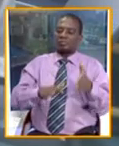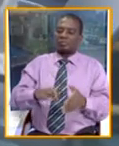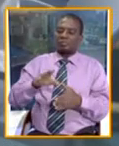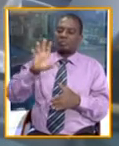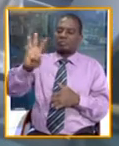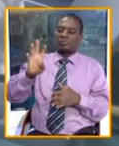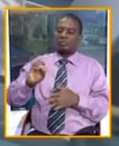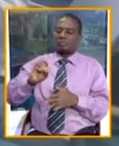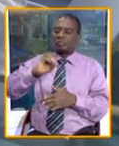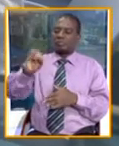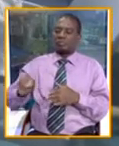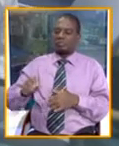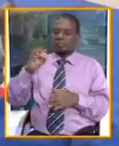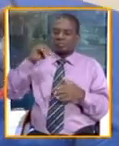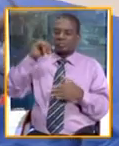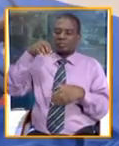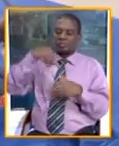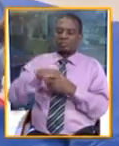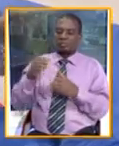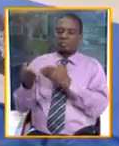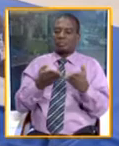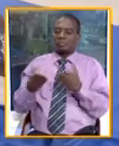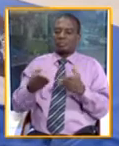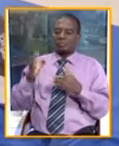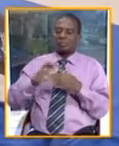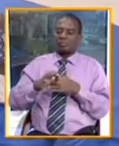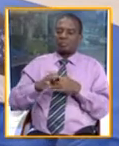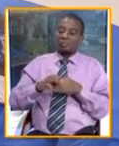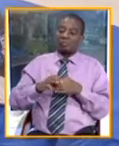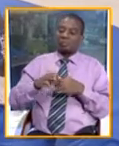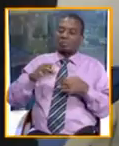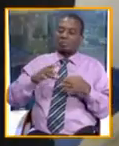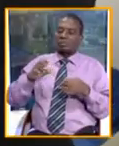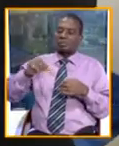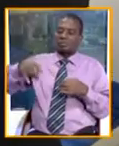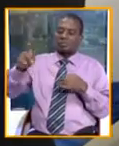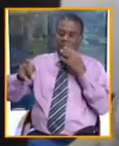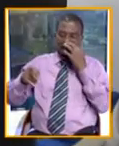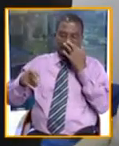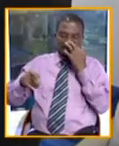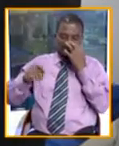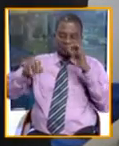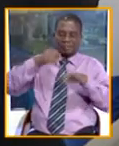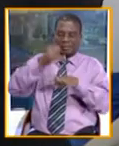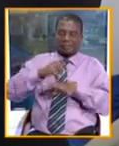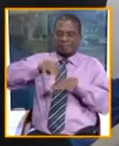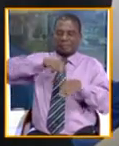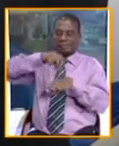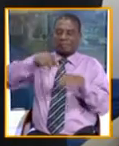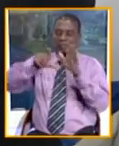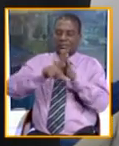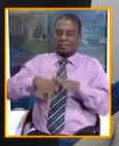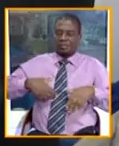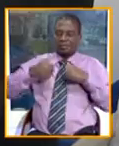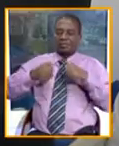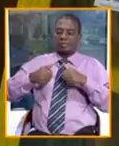moyens dans le seul service de néphrologie du CHU de Yopougon détaché à l'INSP, l'Institut national de santé publique d'Adjamé.